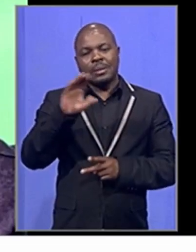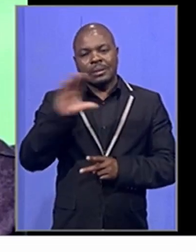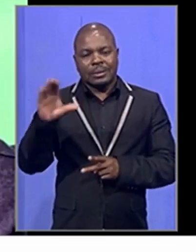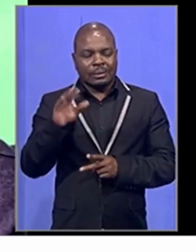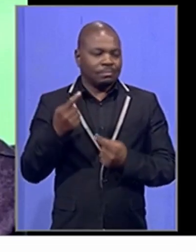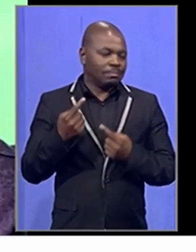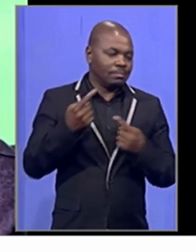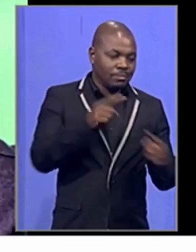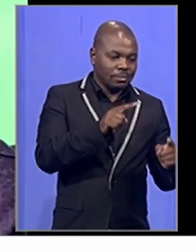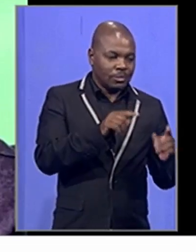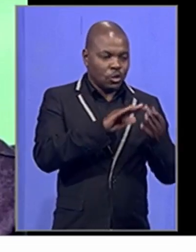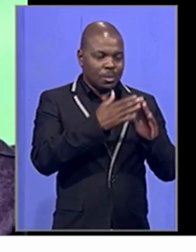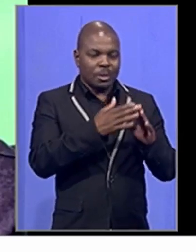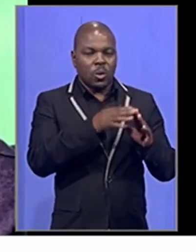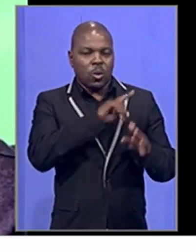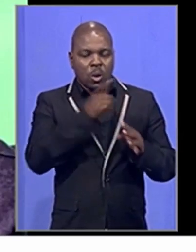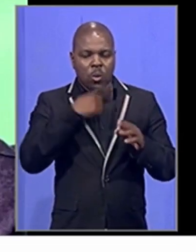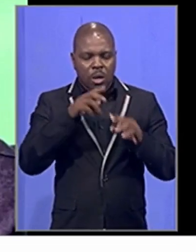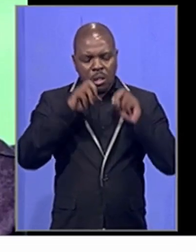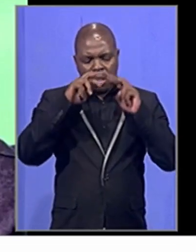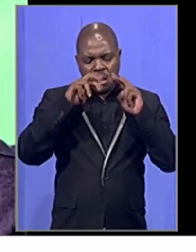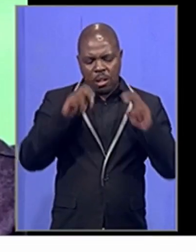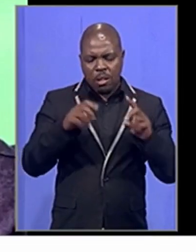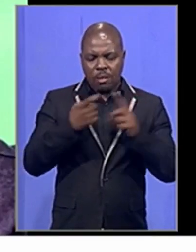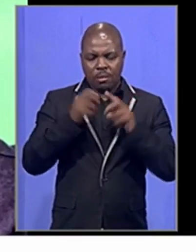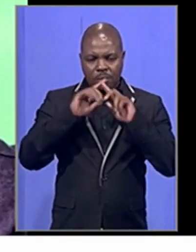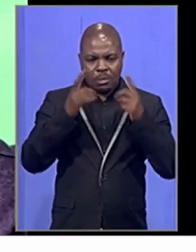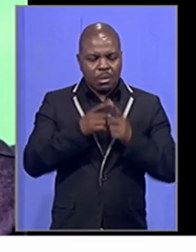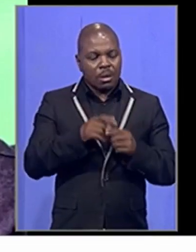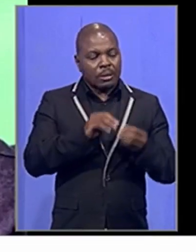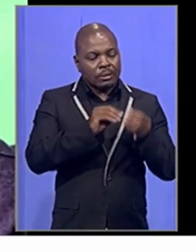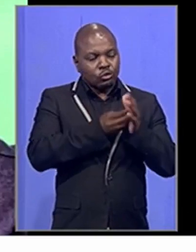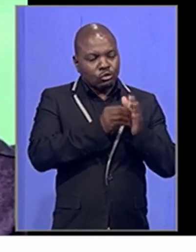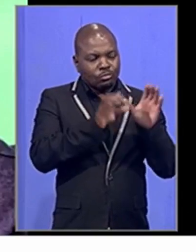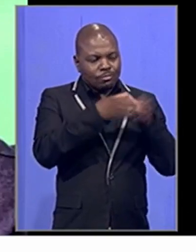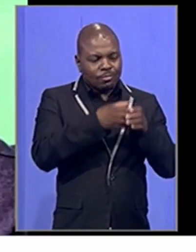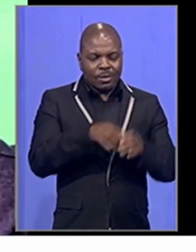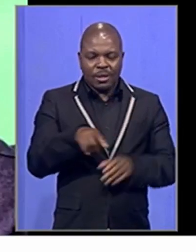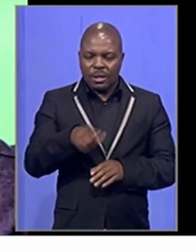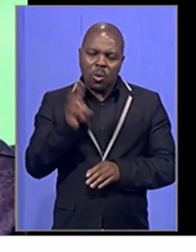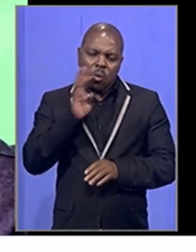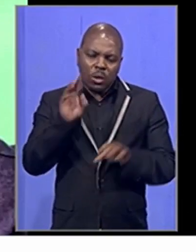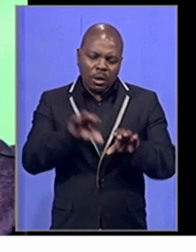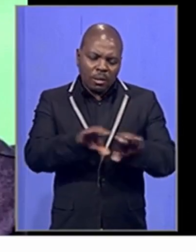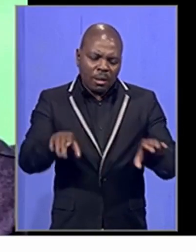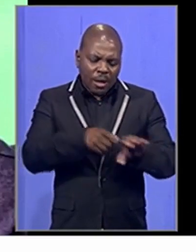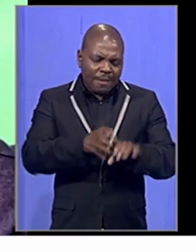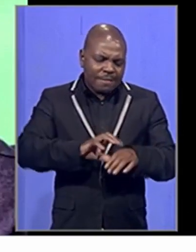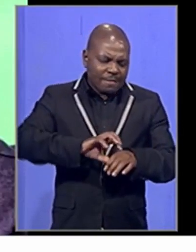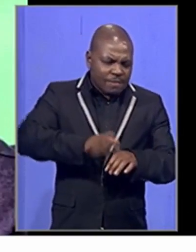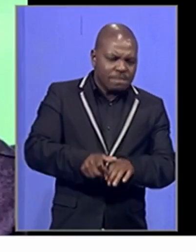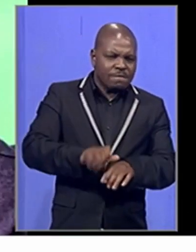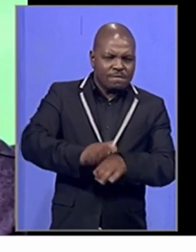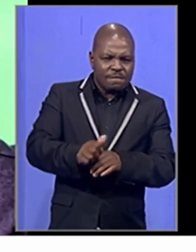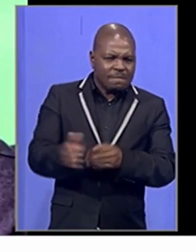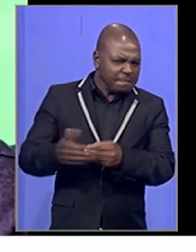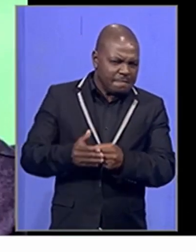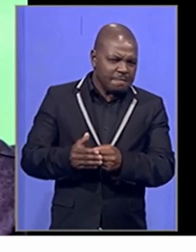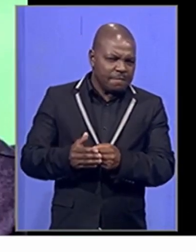segongwana go ya ka dipatlisiso tsa rona tsa lefapha, segongwana se se tsamaya bosigo se tswala di-valves tse di supportang or tse di romelang metsi